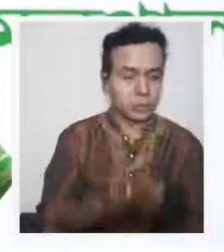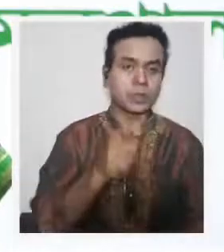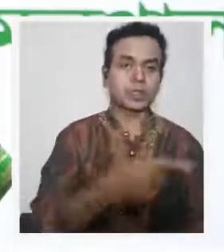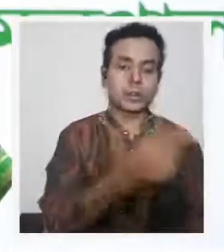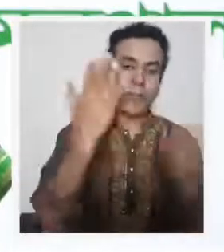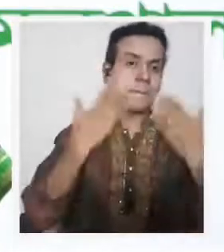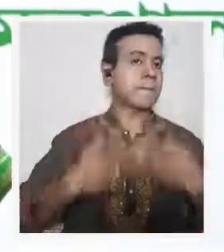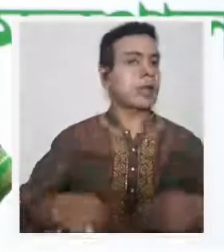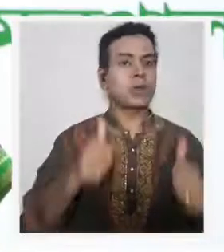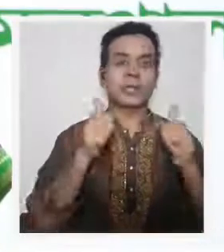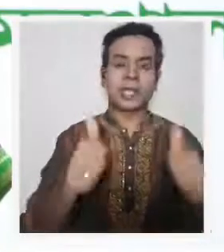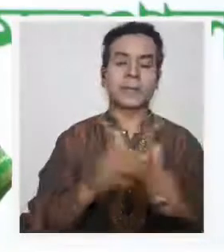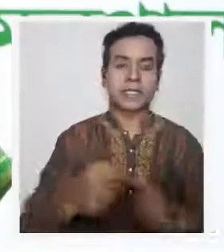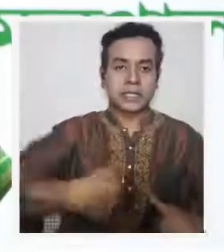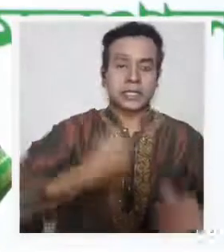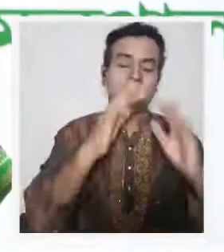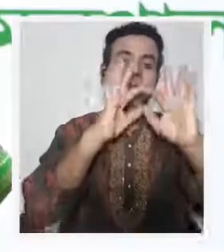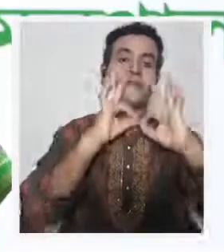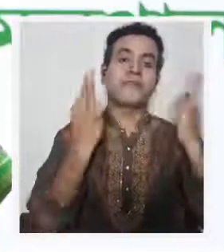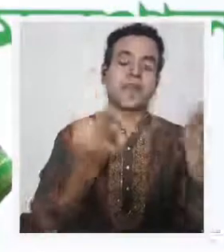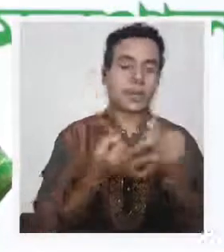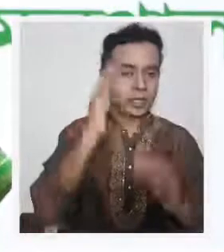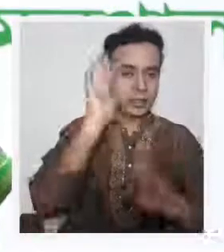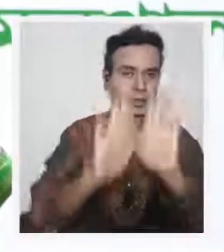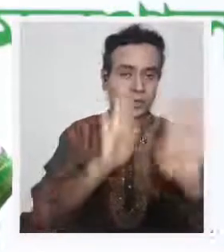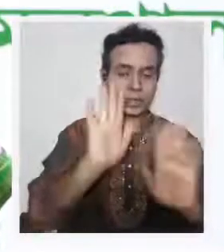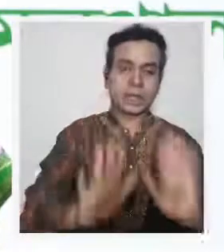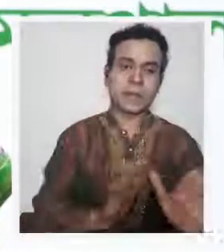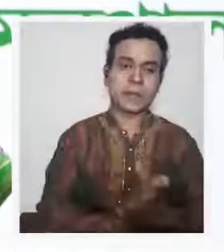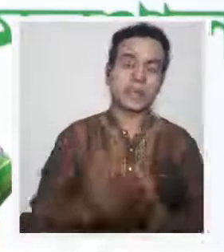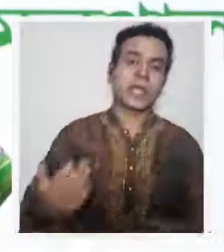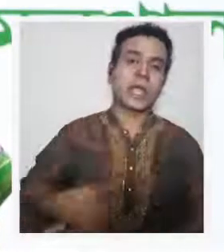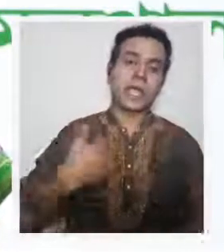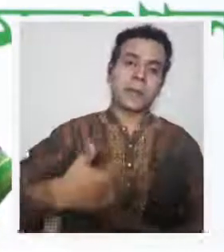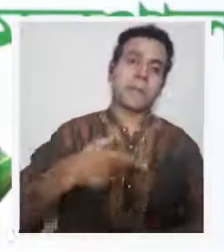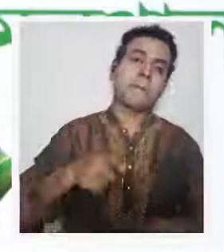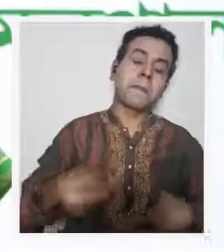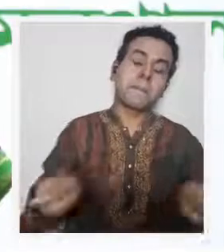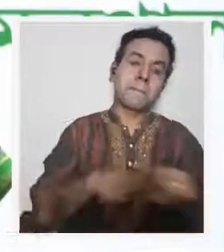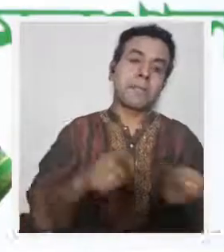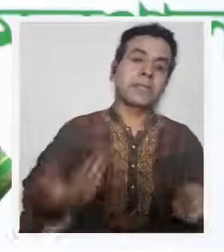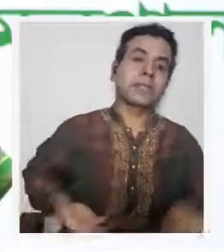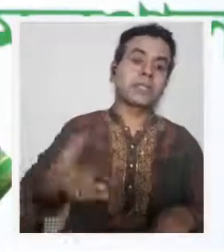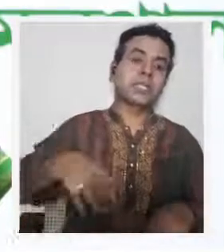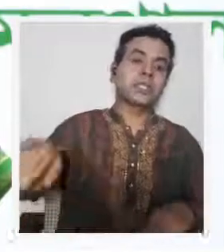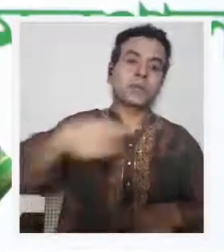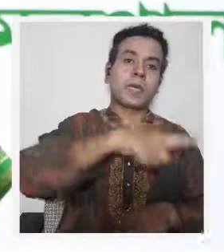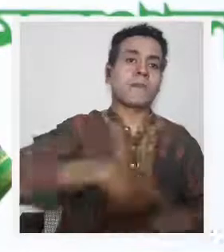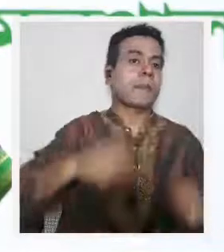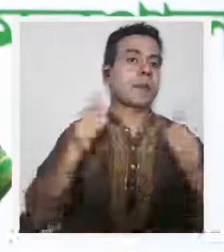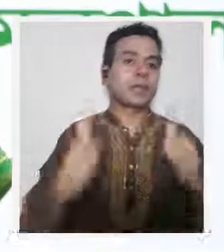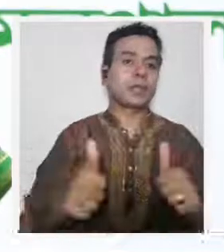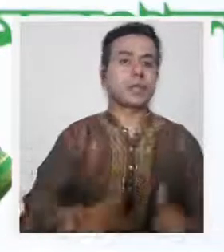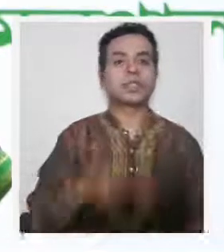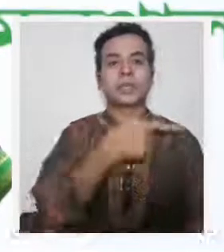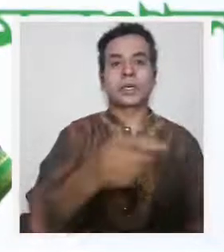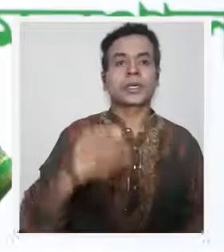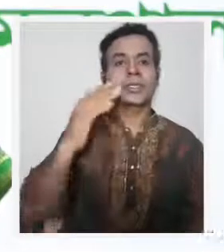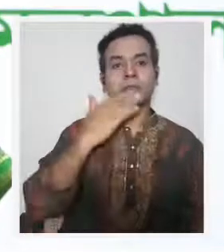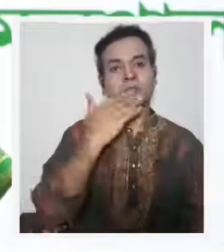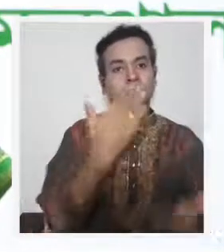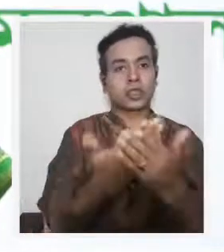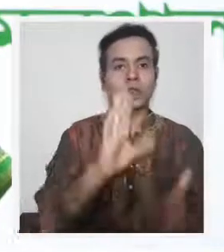নির্দেশনাগুলি প্রত্যেকটি ক্ষেত্রে মেনে চলি, সবাই সচেতন থাকি, সবাই ভালো থাকবেন, সুস্থ থাকবেন, নিজের পরিবারকে সুস্থ রাখবেন, দেশকে ভালো